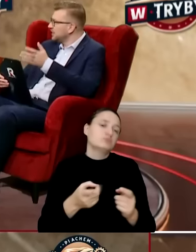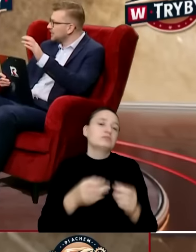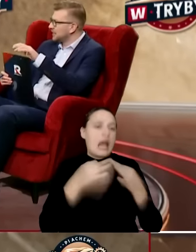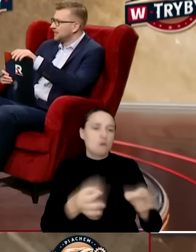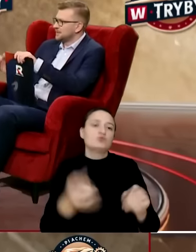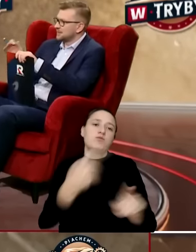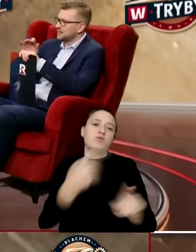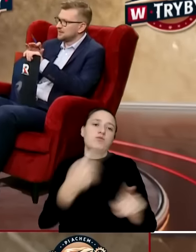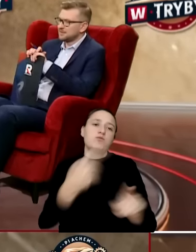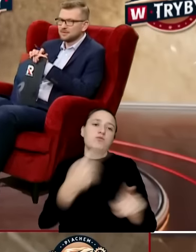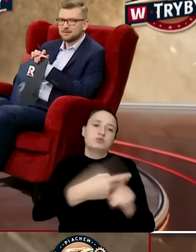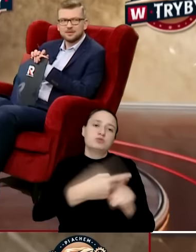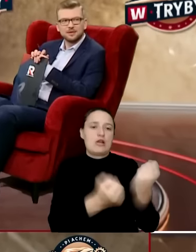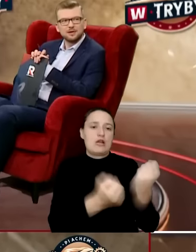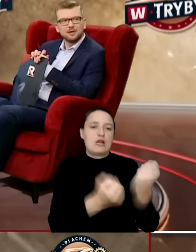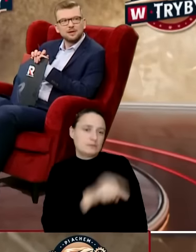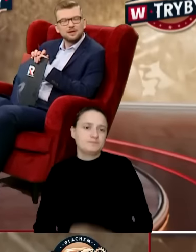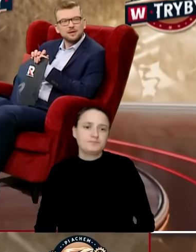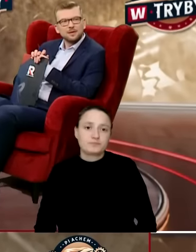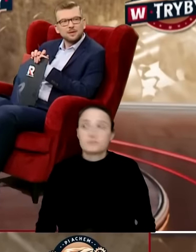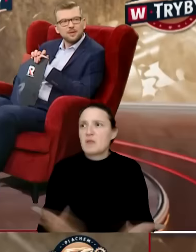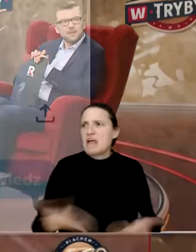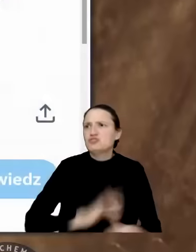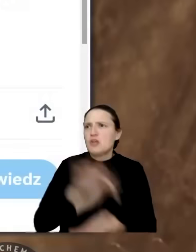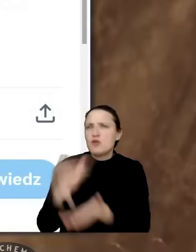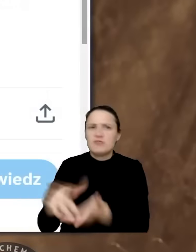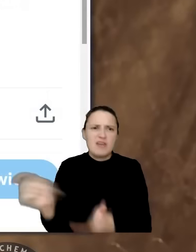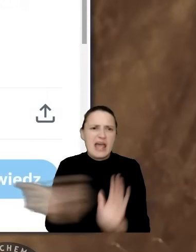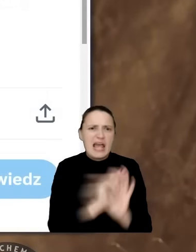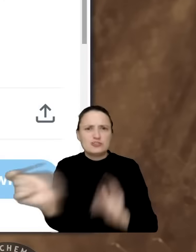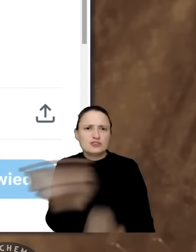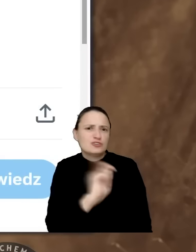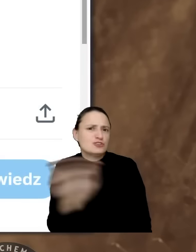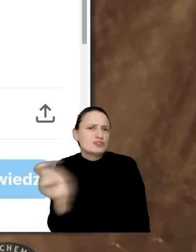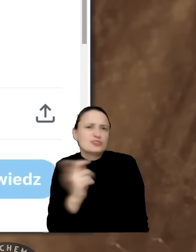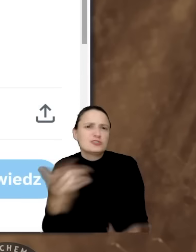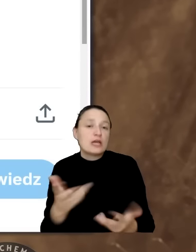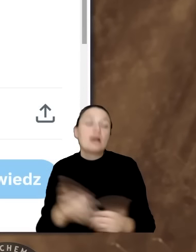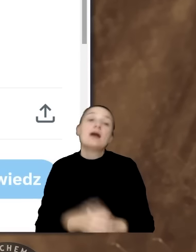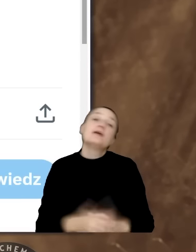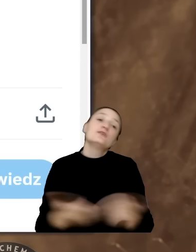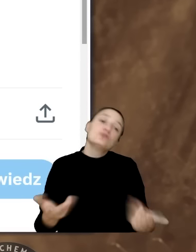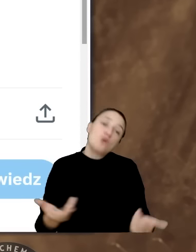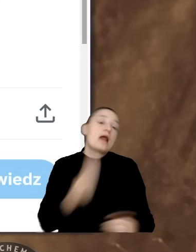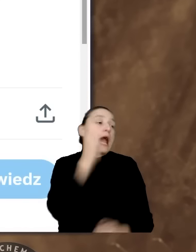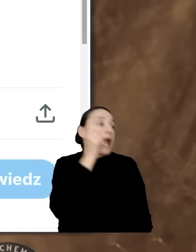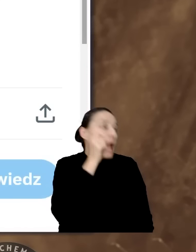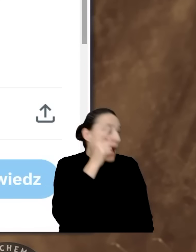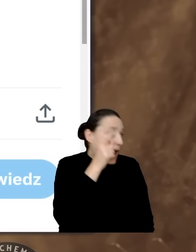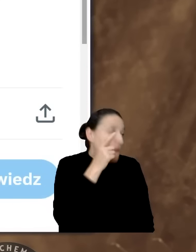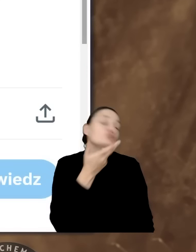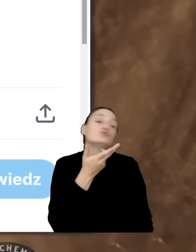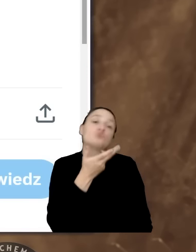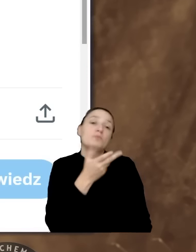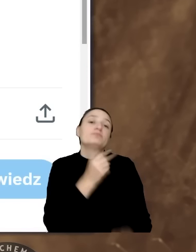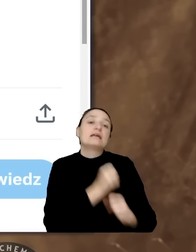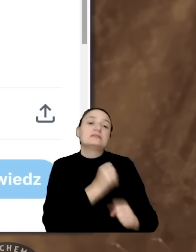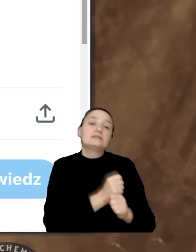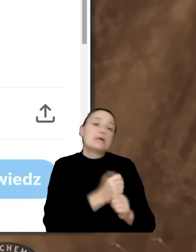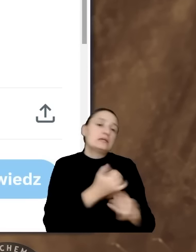mówiła pani Kinga Izabela Gajewska. Leszczyna, że pracuje w poranki i dzionki Czytam, jak to szło kiedyś